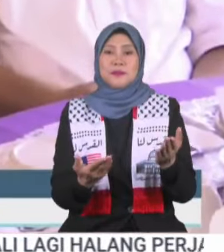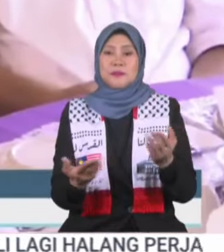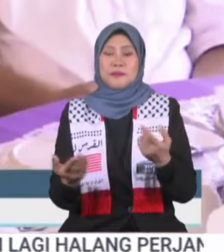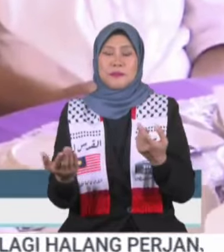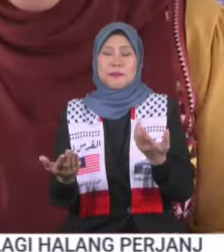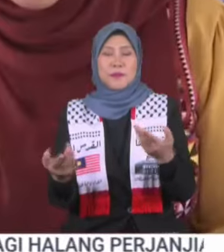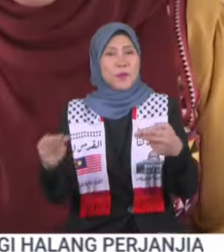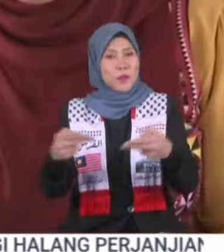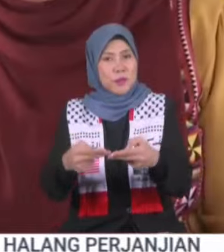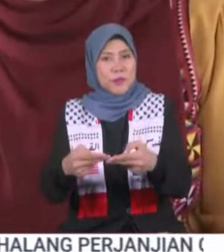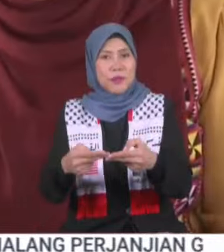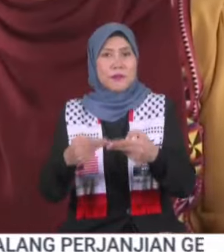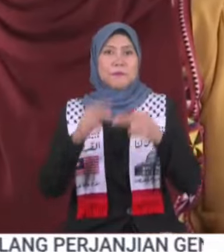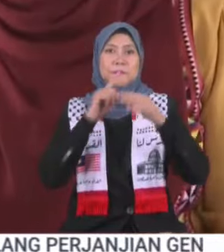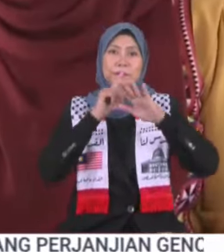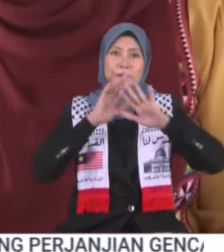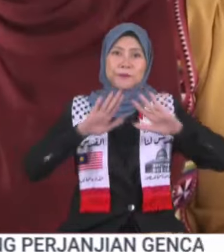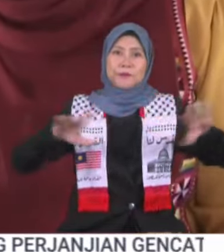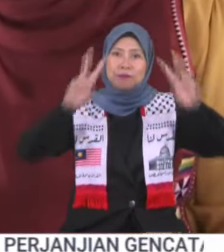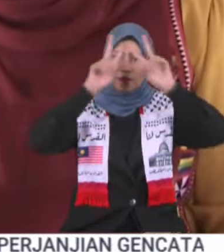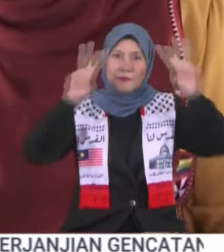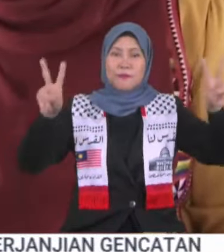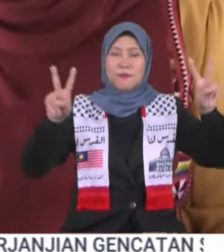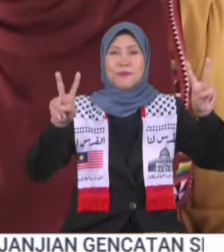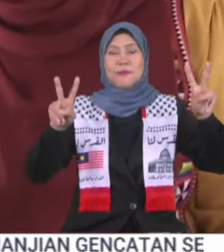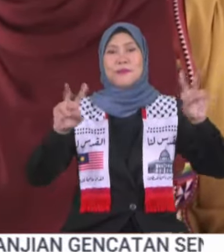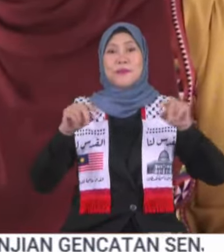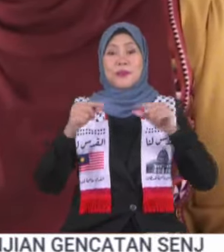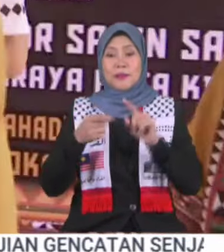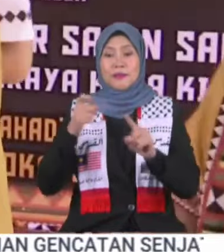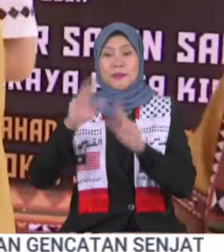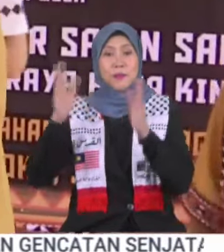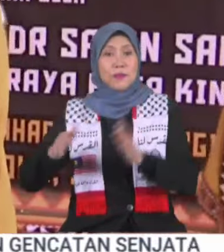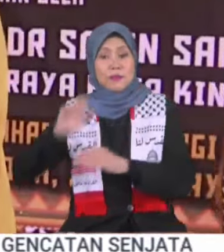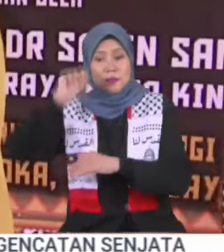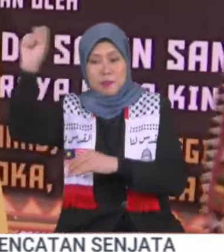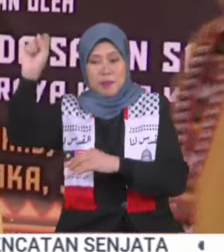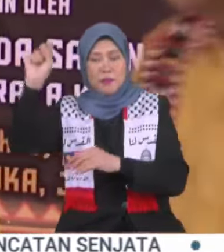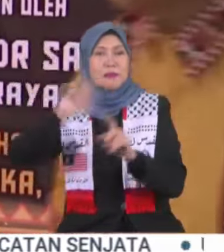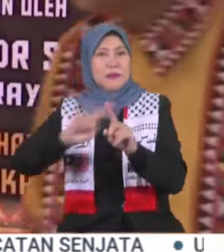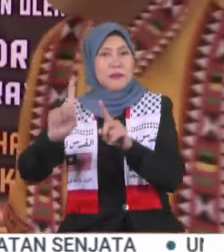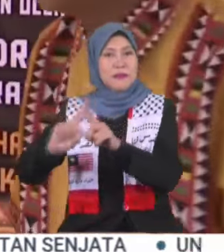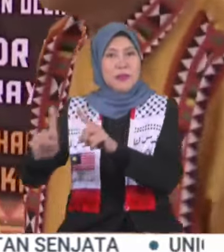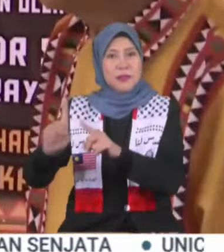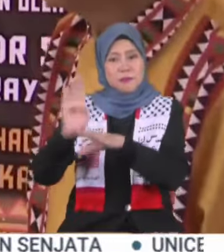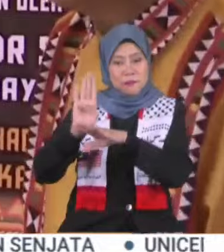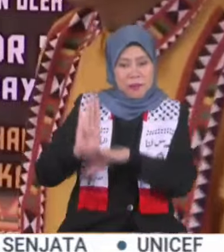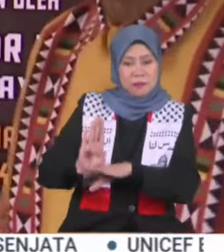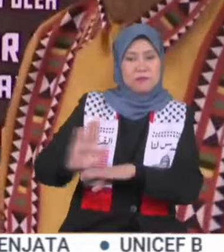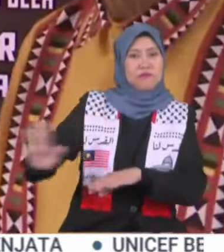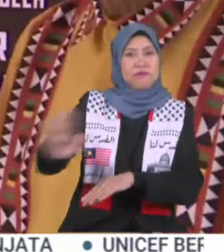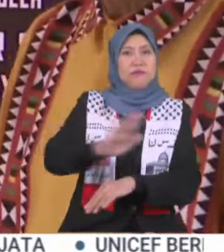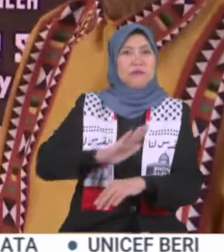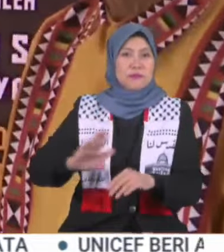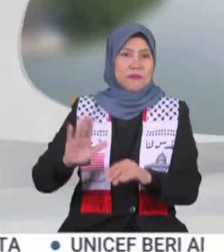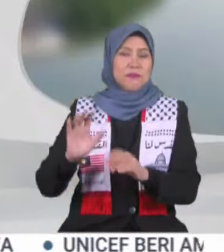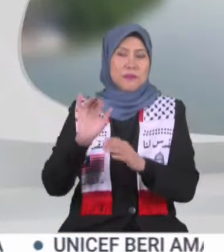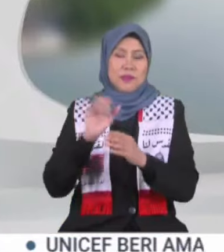hubungan Harmoni suku kaum yang ada di Sabah yang mana kita pelbagai suku kaum dan